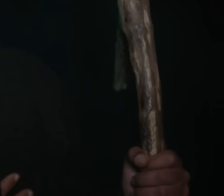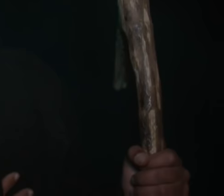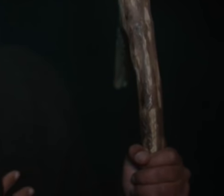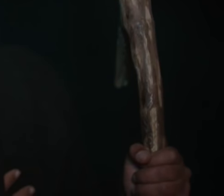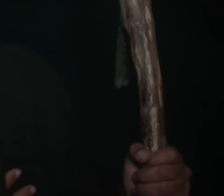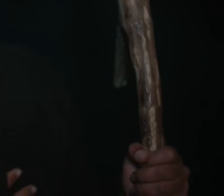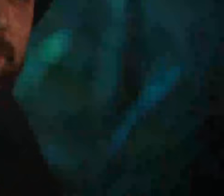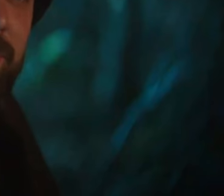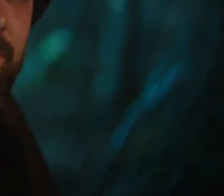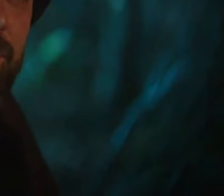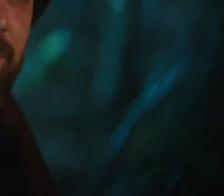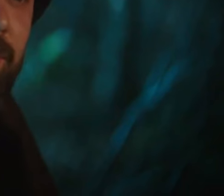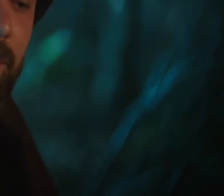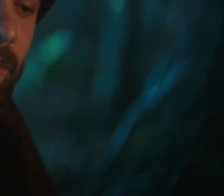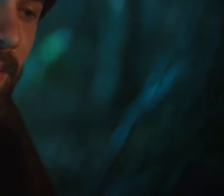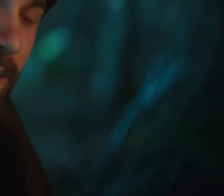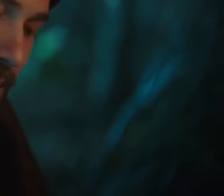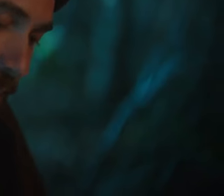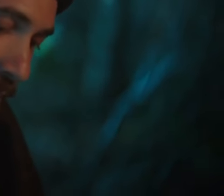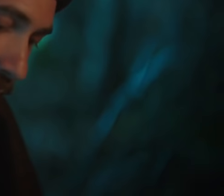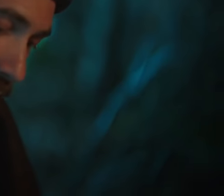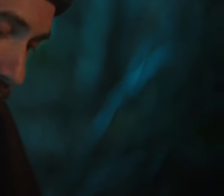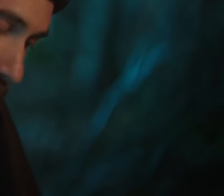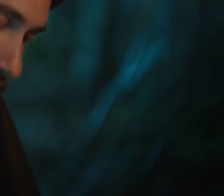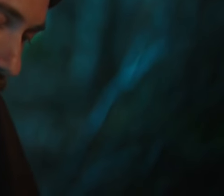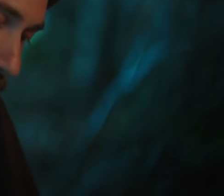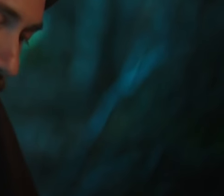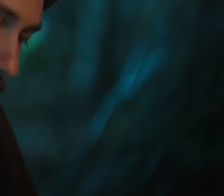el göğüste tebessüm ederek başını eğdi.